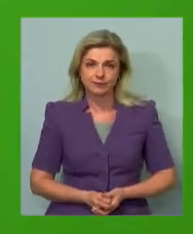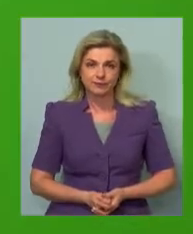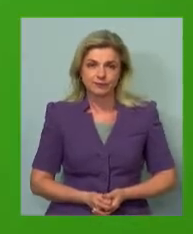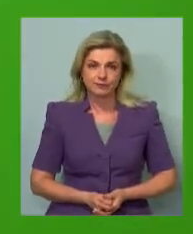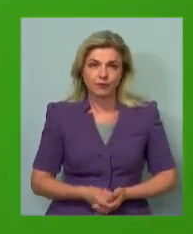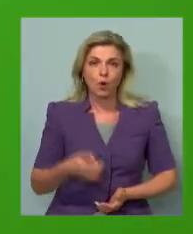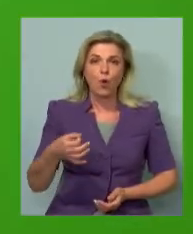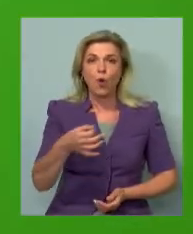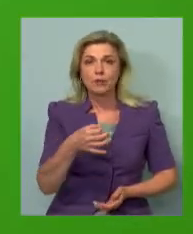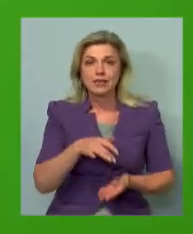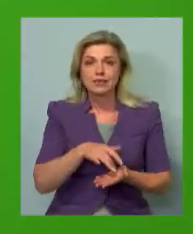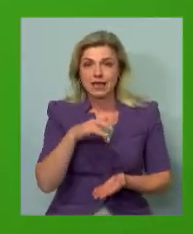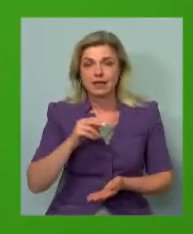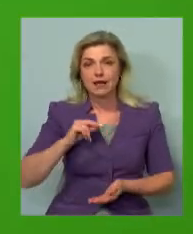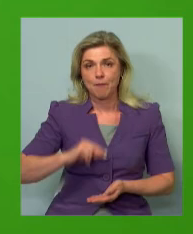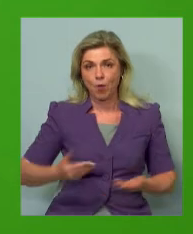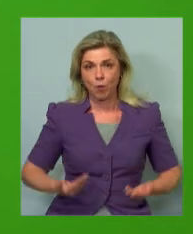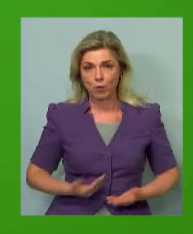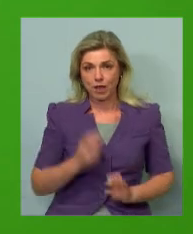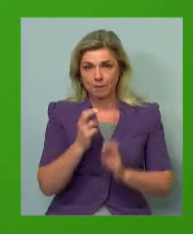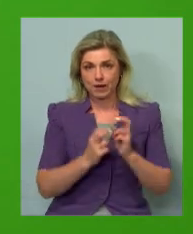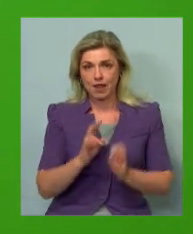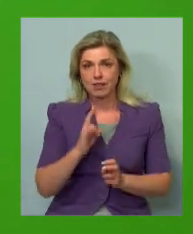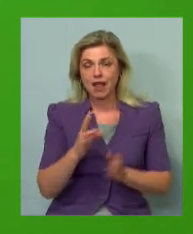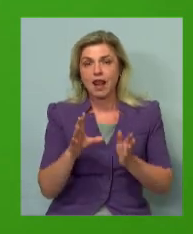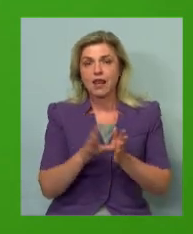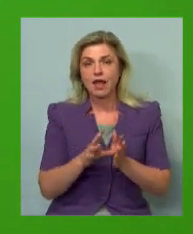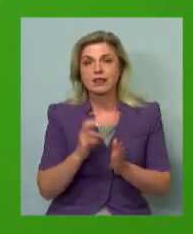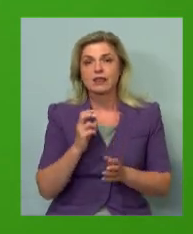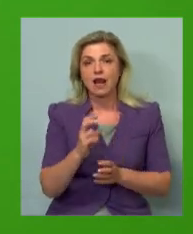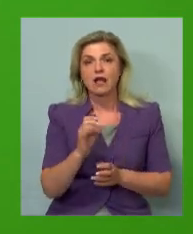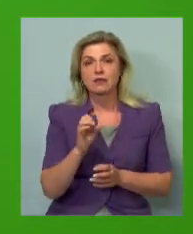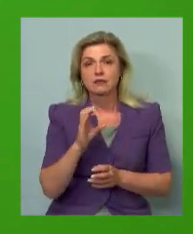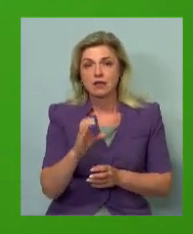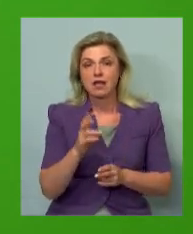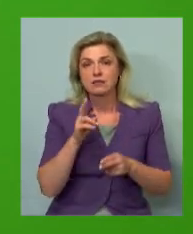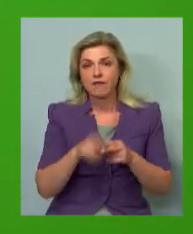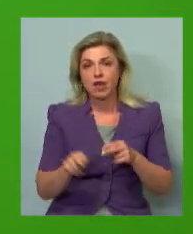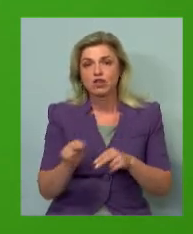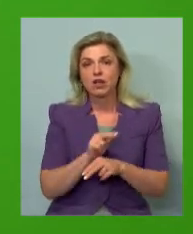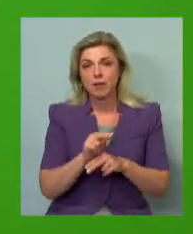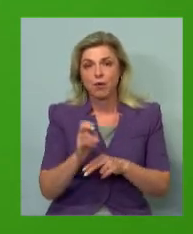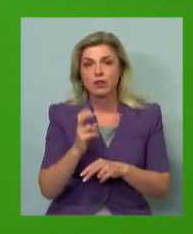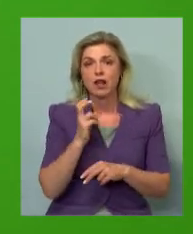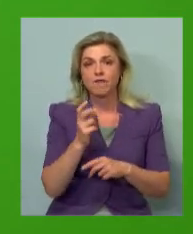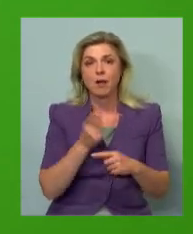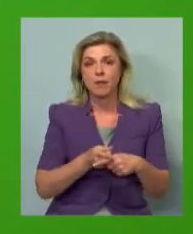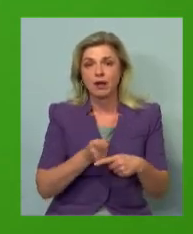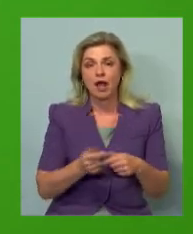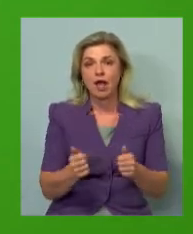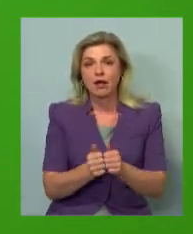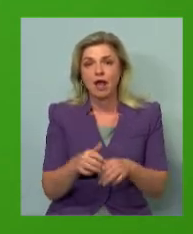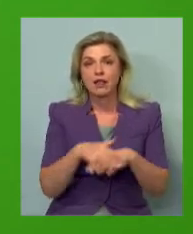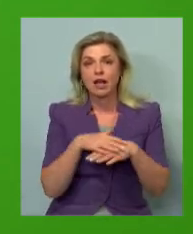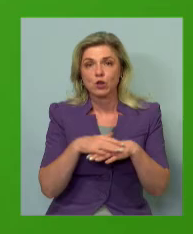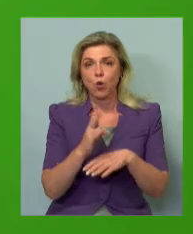У обласному центрі працівники комунального підприємства «Миколаївелектротранс» завершують ремонтні роботи на трамвайному перехресті біля ринку